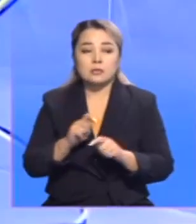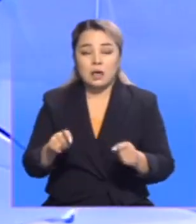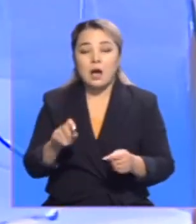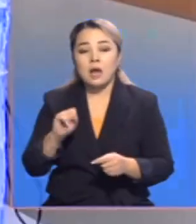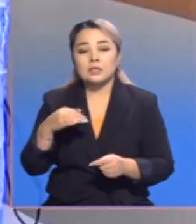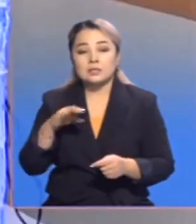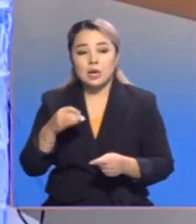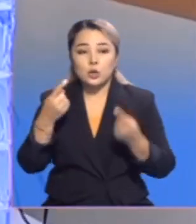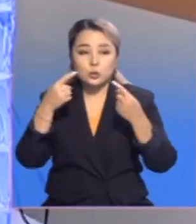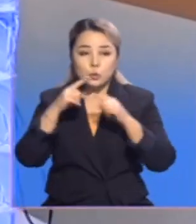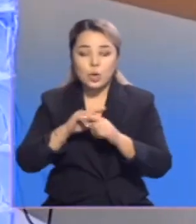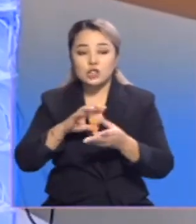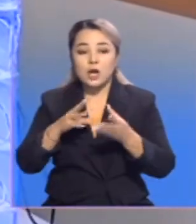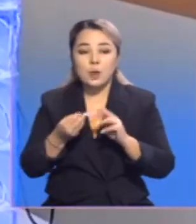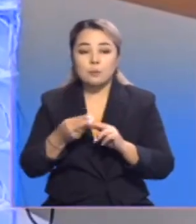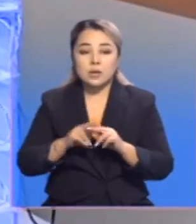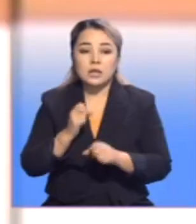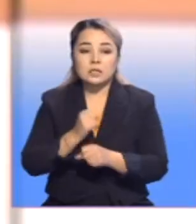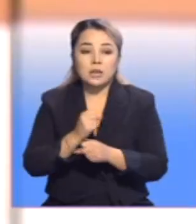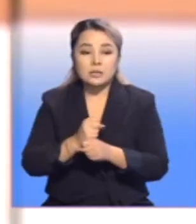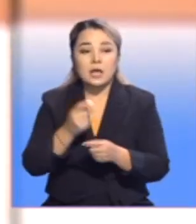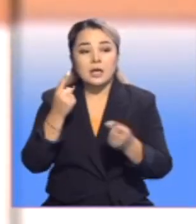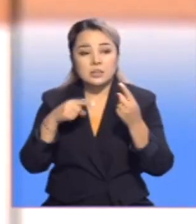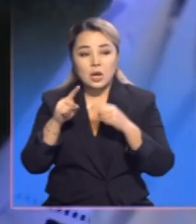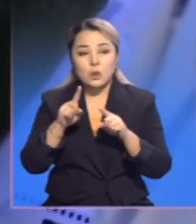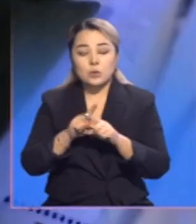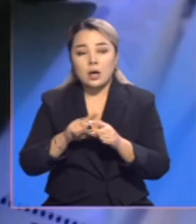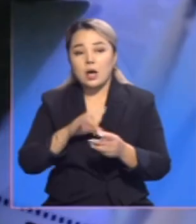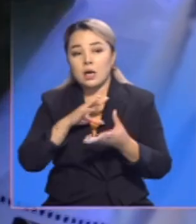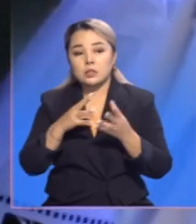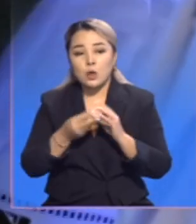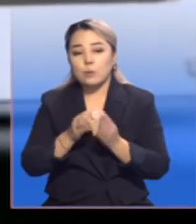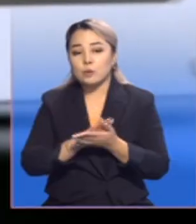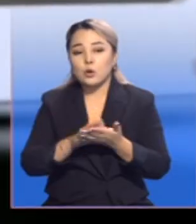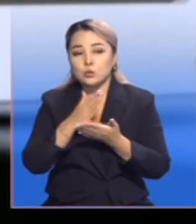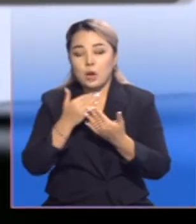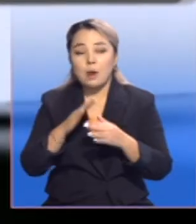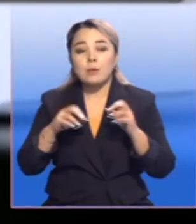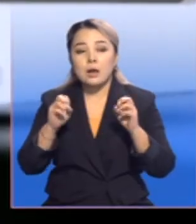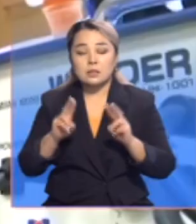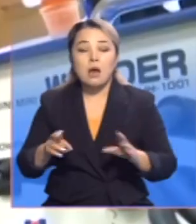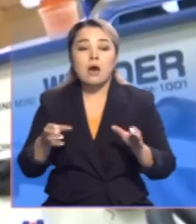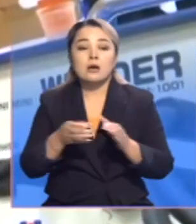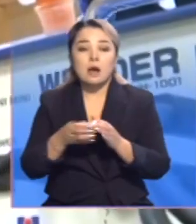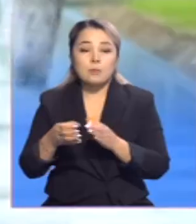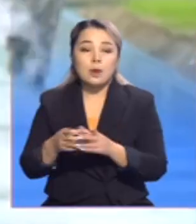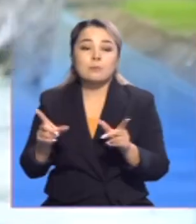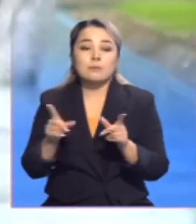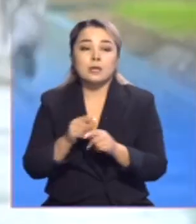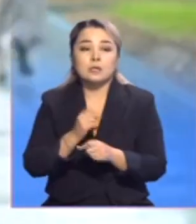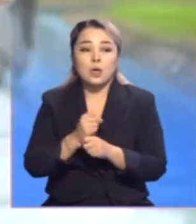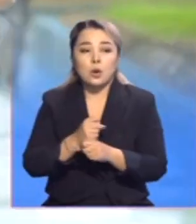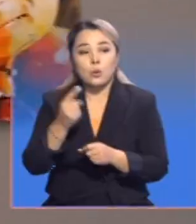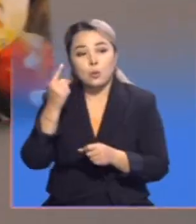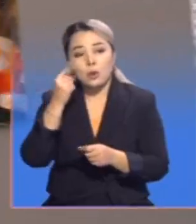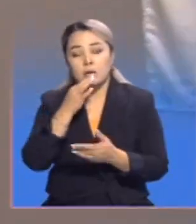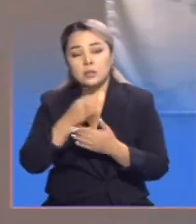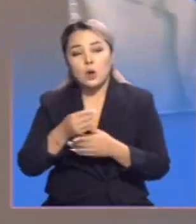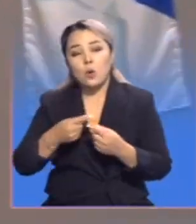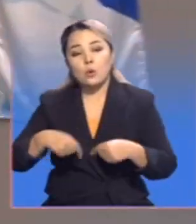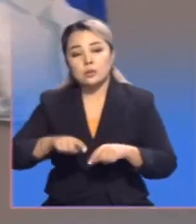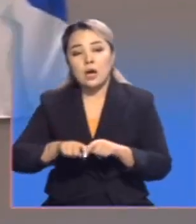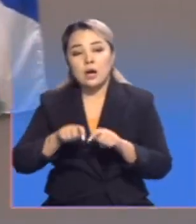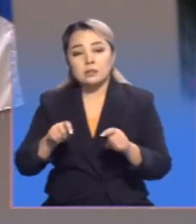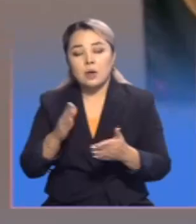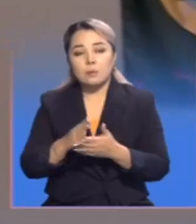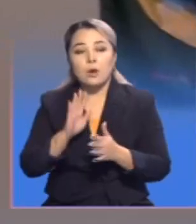IT индустрия жалқының жалпыға арналған идеяларынан ғана қалыптаспайды. Мамандар мен компанияларды біріктіретін ой ошағы болады.